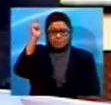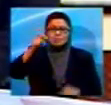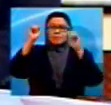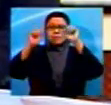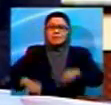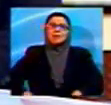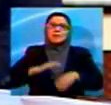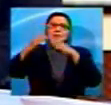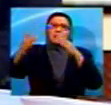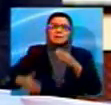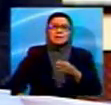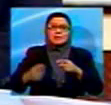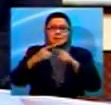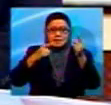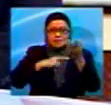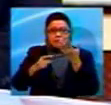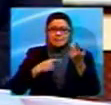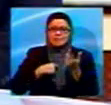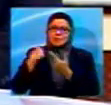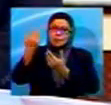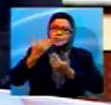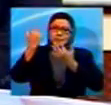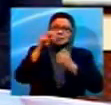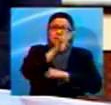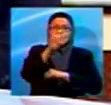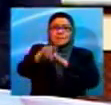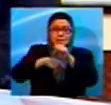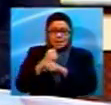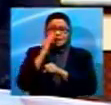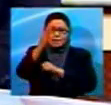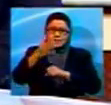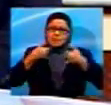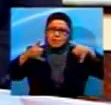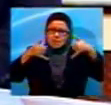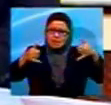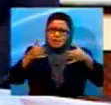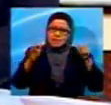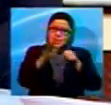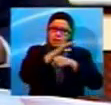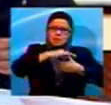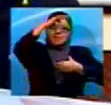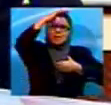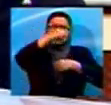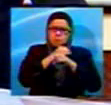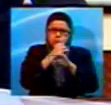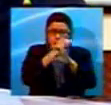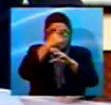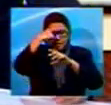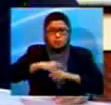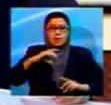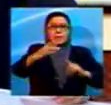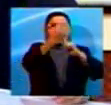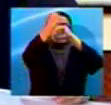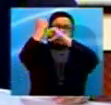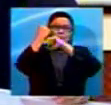22 tahun untuk Mara ke perlawanan akhir dan akan bermain dengan penuh semangat dan bersungguh sungguh untuk meraih kemenangan dan